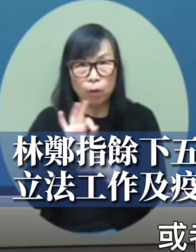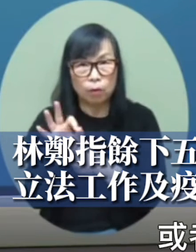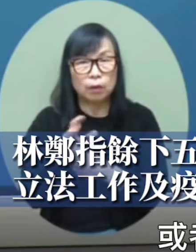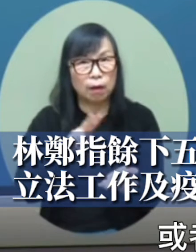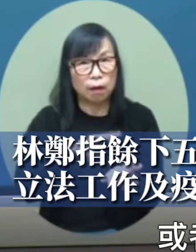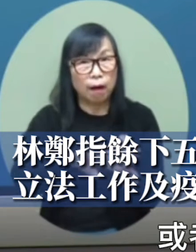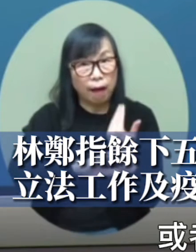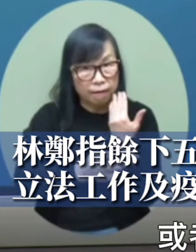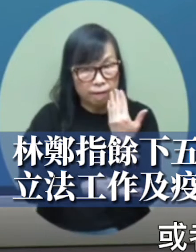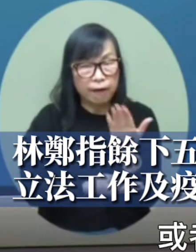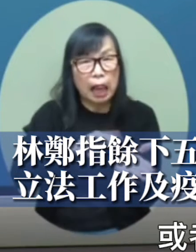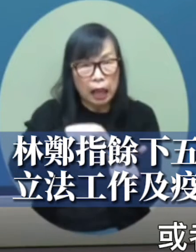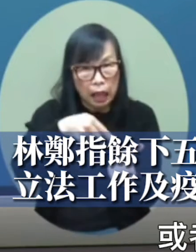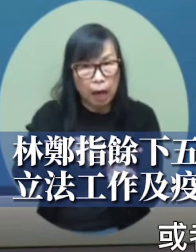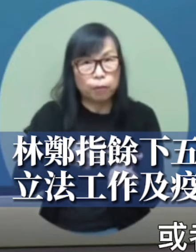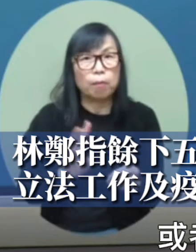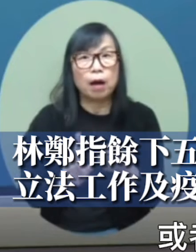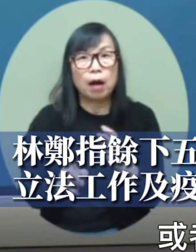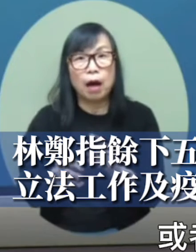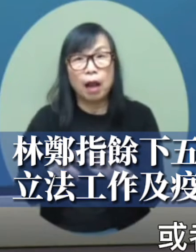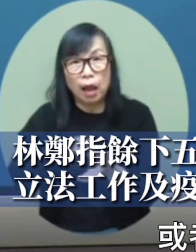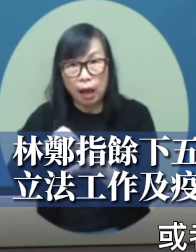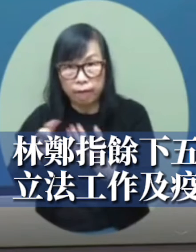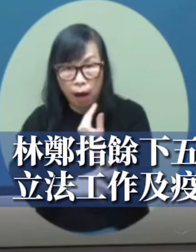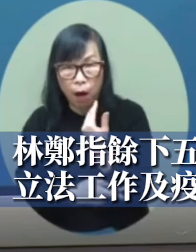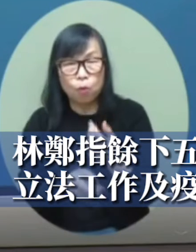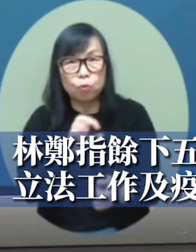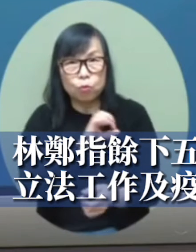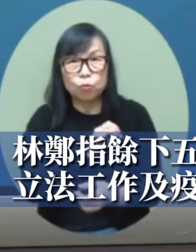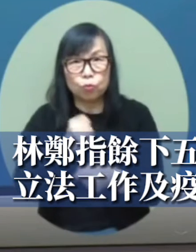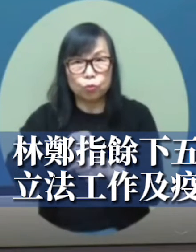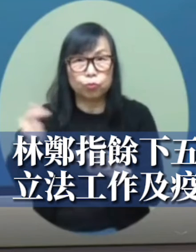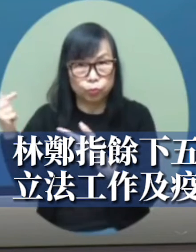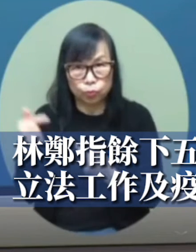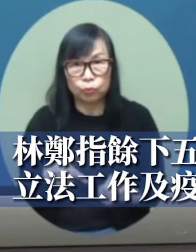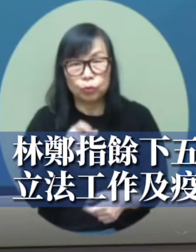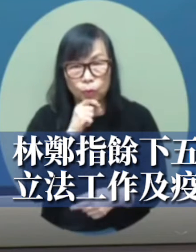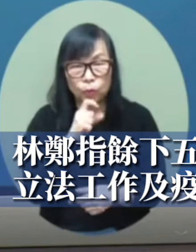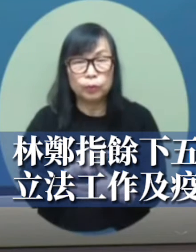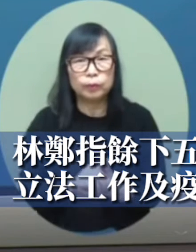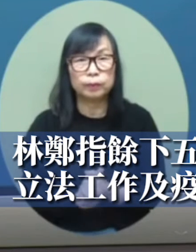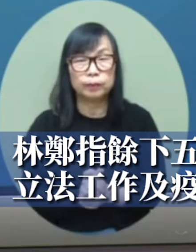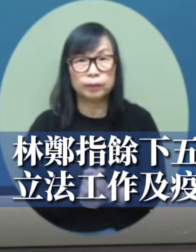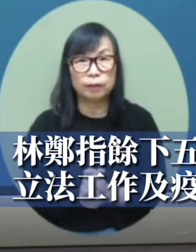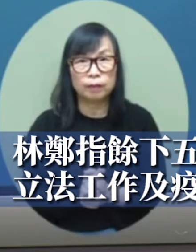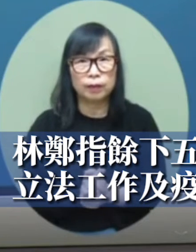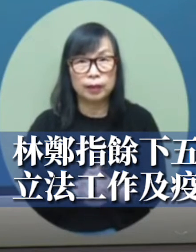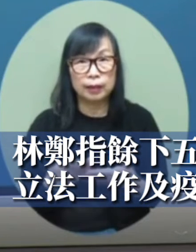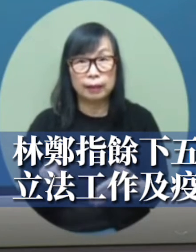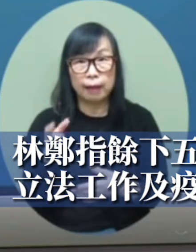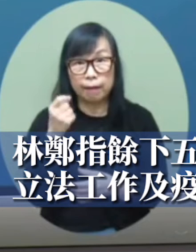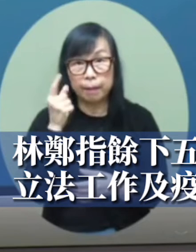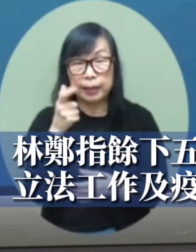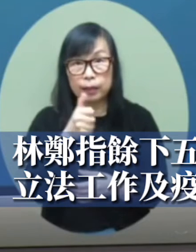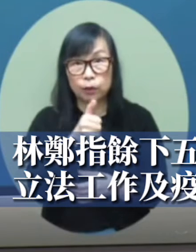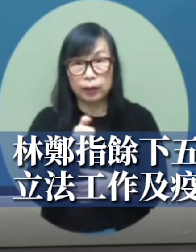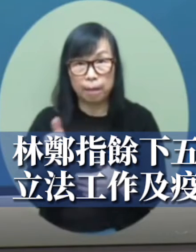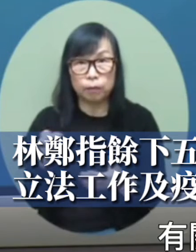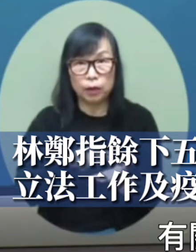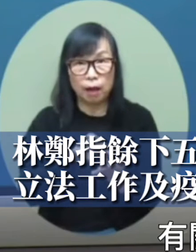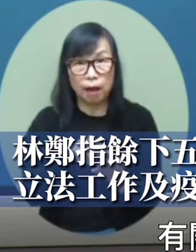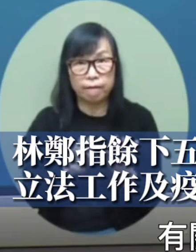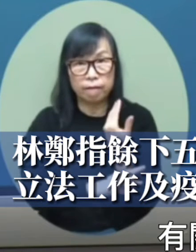立法會互動的工作呢都是進行的。在這裡我特別是要感謝立法